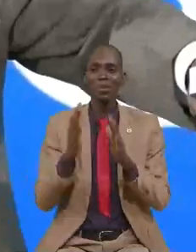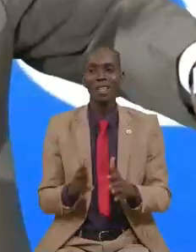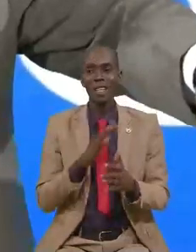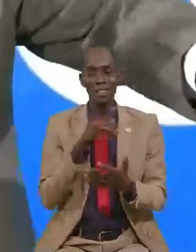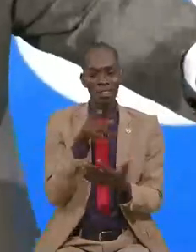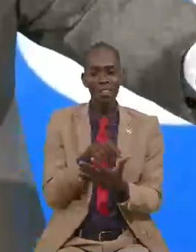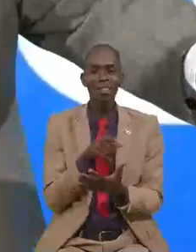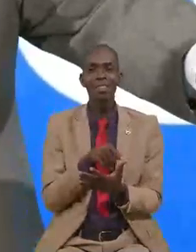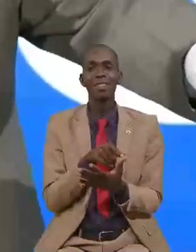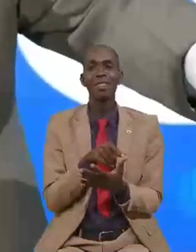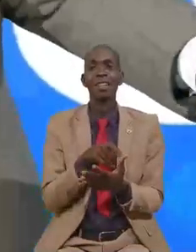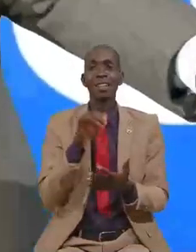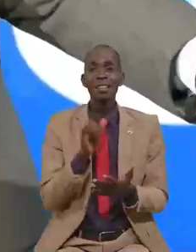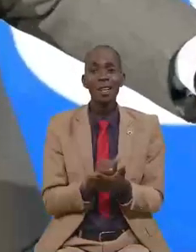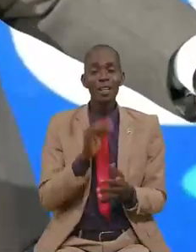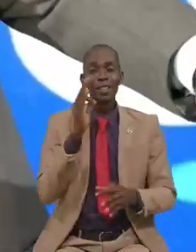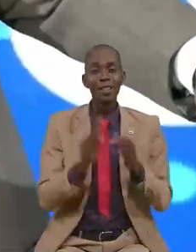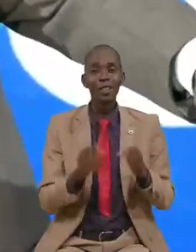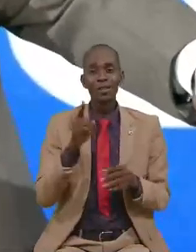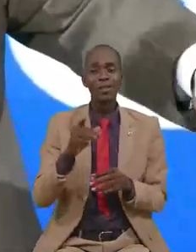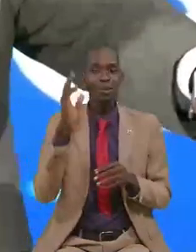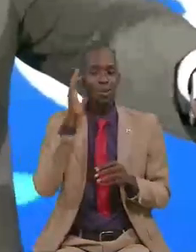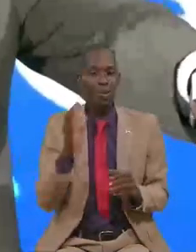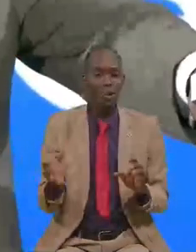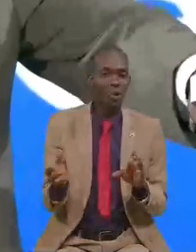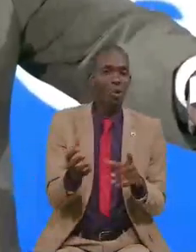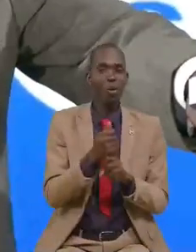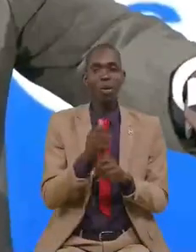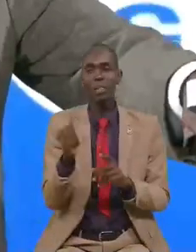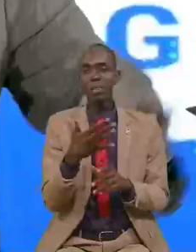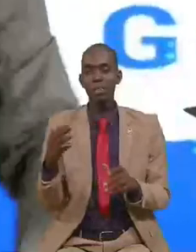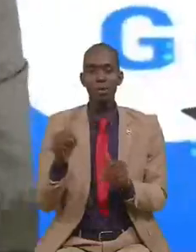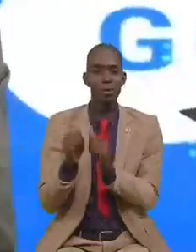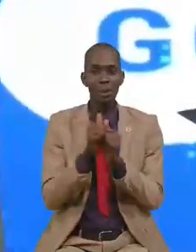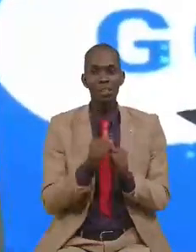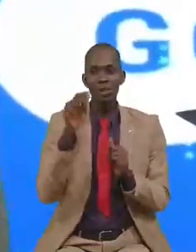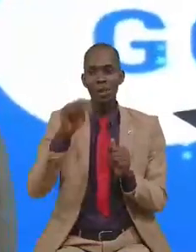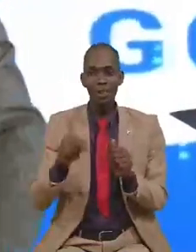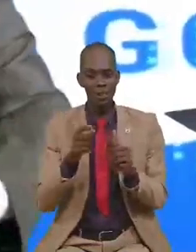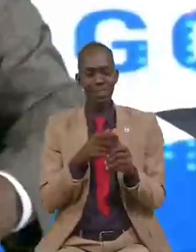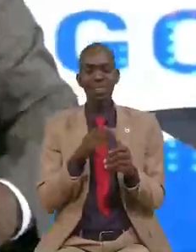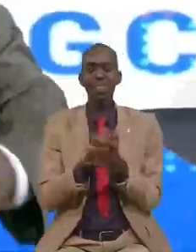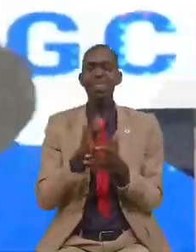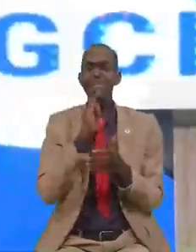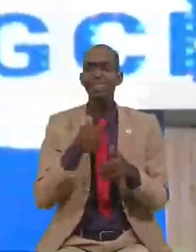Celui-là. Si tu veux tenir quelque chose là, tu as besoin de lui. Ça, c'est l'apôtre.